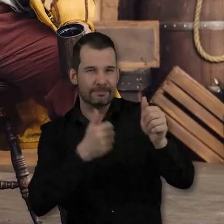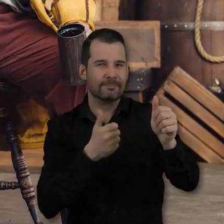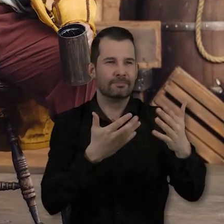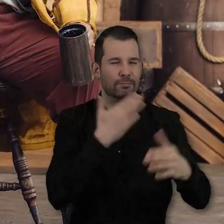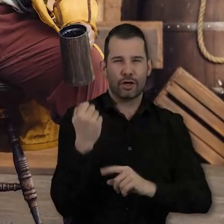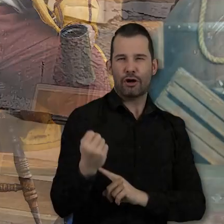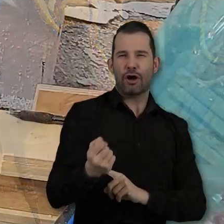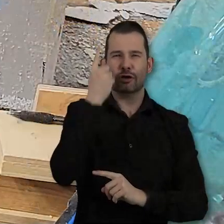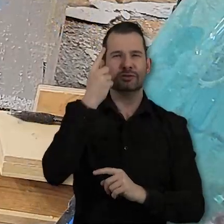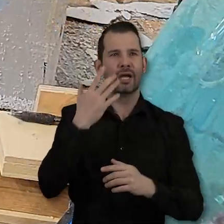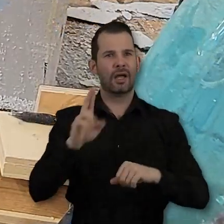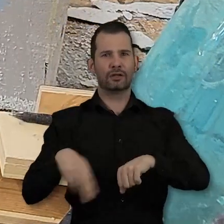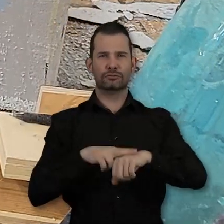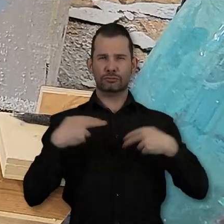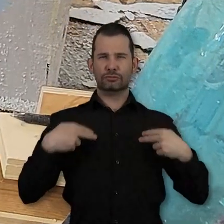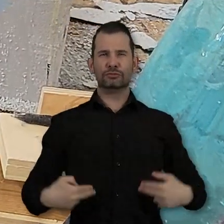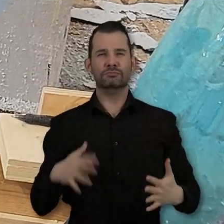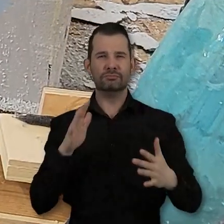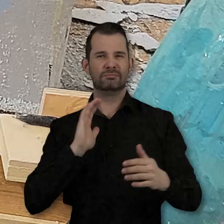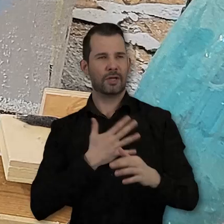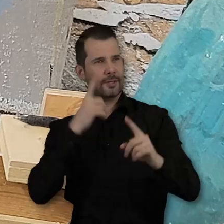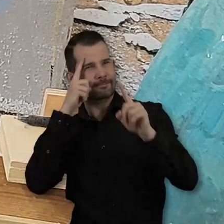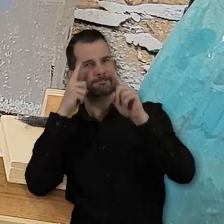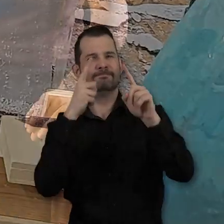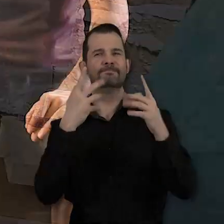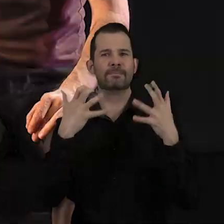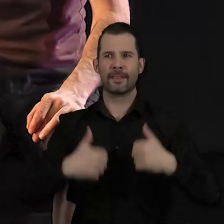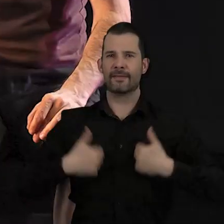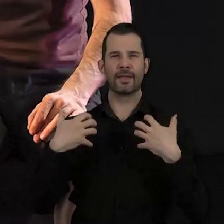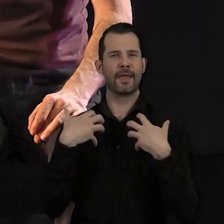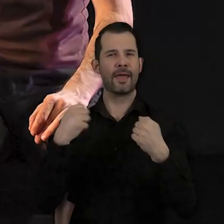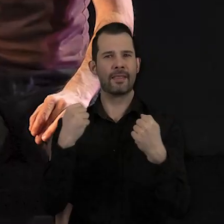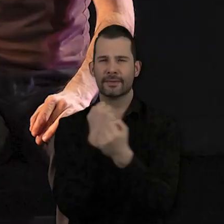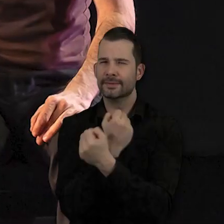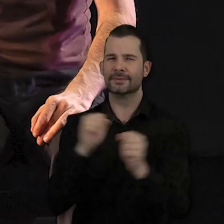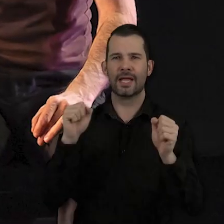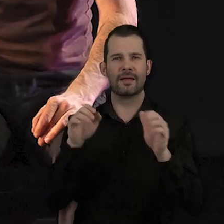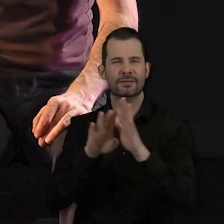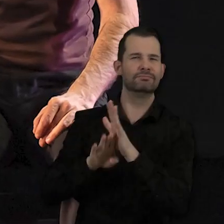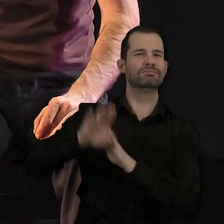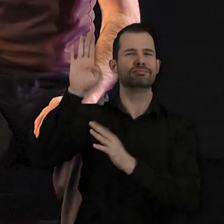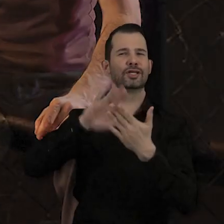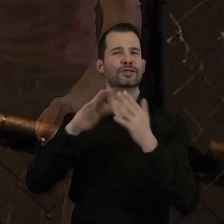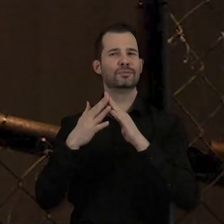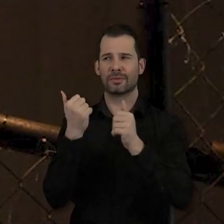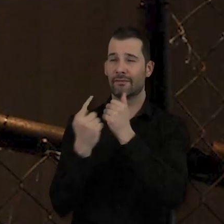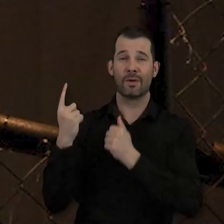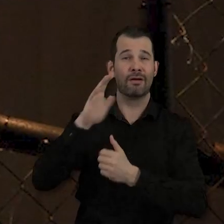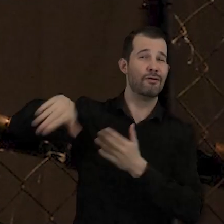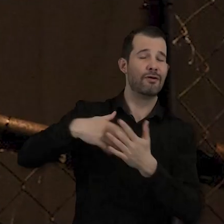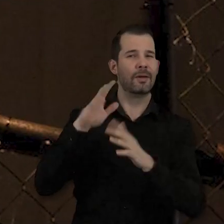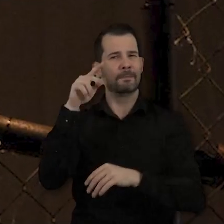quête de la connaissance de la nature humaine, notre aspiration à vivre dans des communautés saines, sécuritaires et prospères,